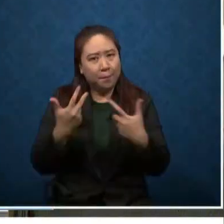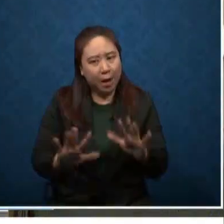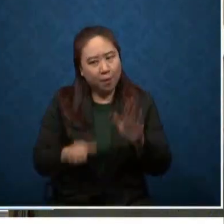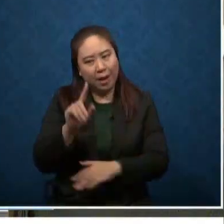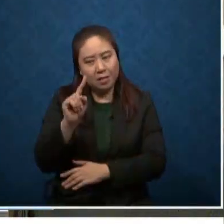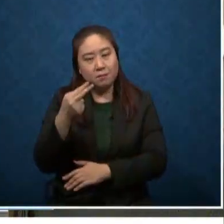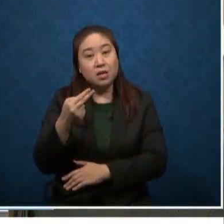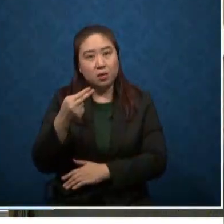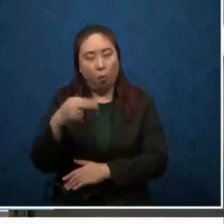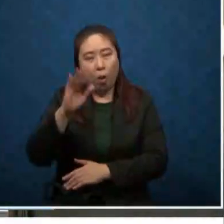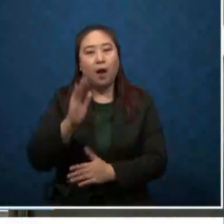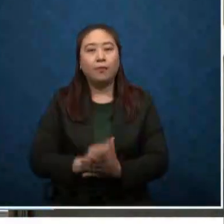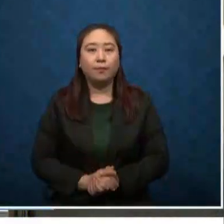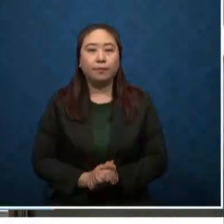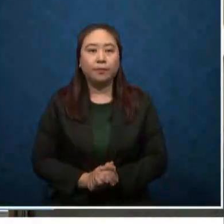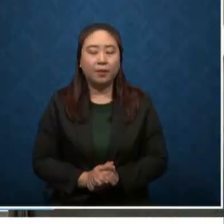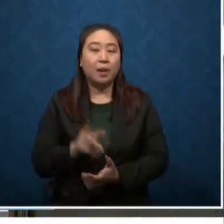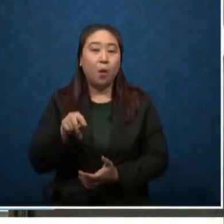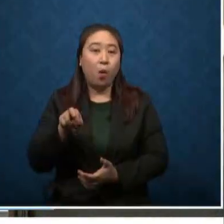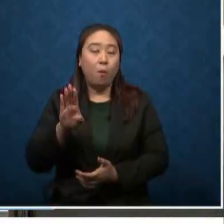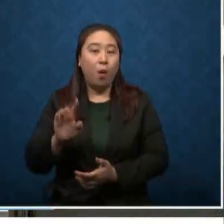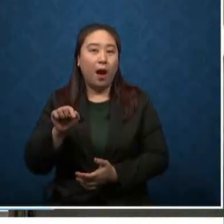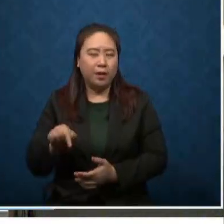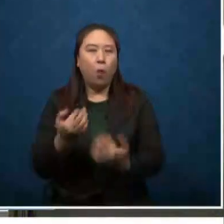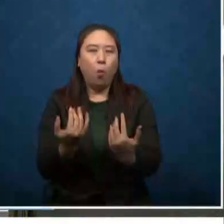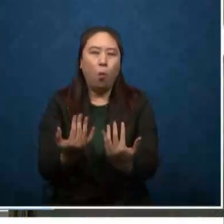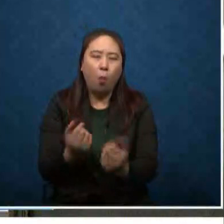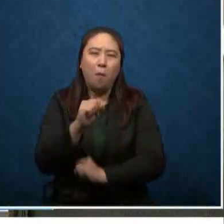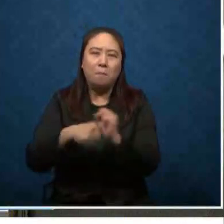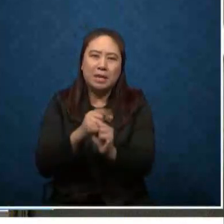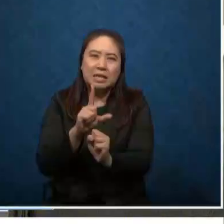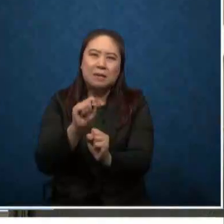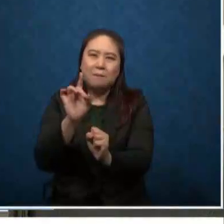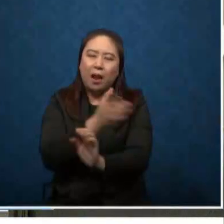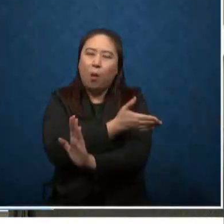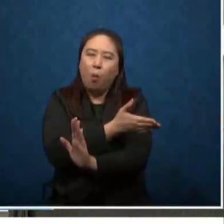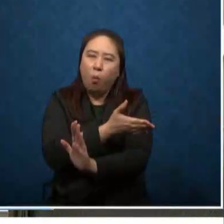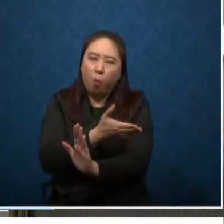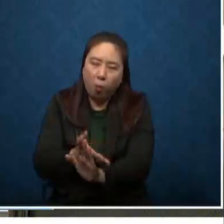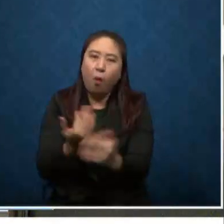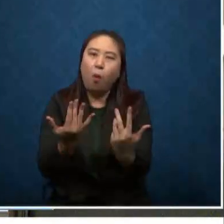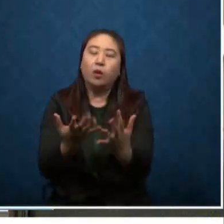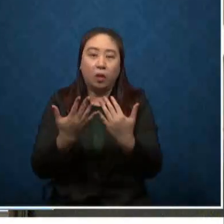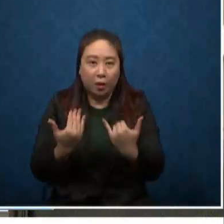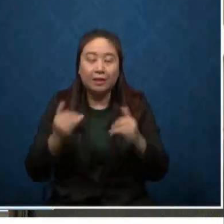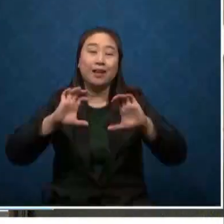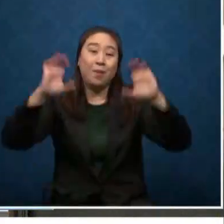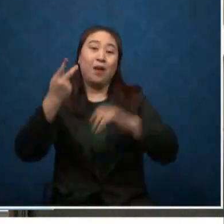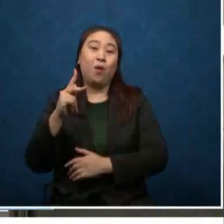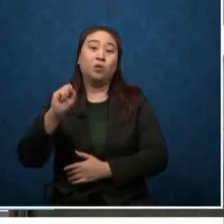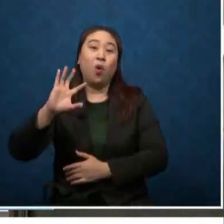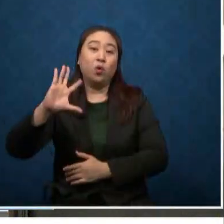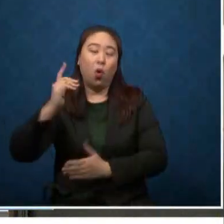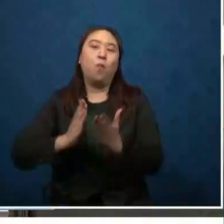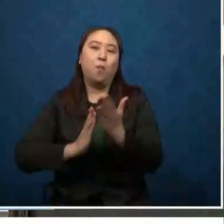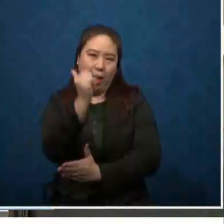กวชุมชนแล้วเป็พระแมหยัดที่รอคอยมา 28 ปีก็สำเร็ในรัฐบาลของสอช.ที่เข้ามา